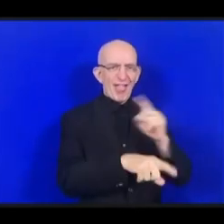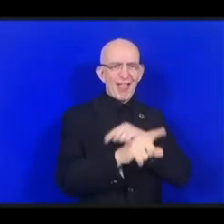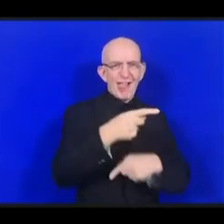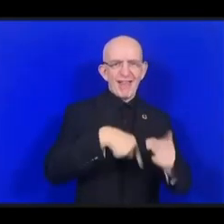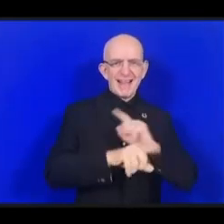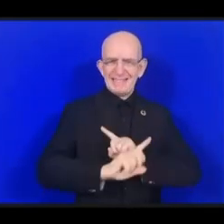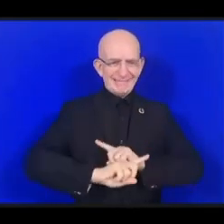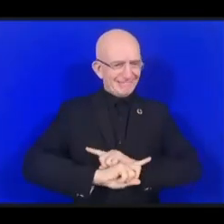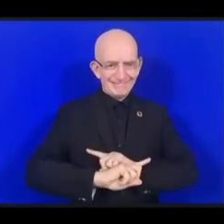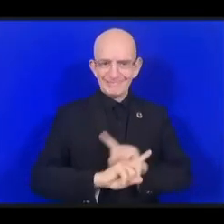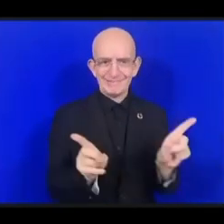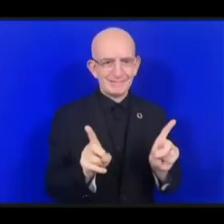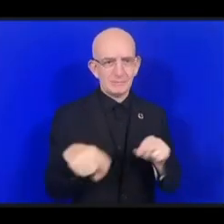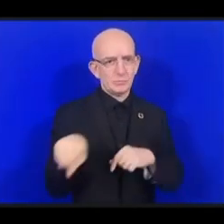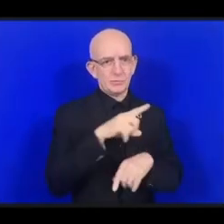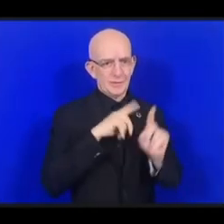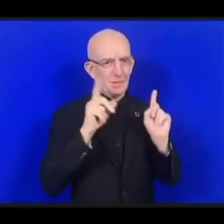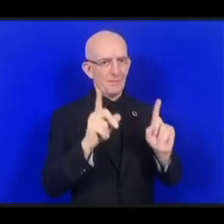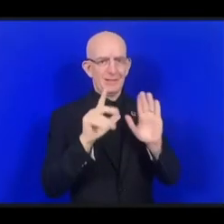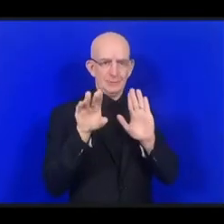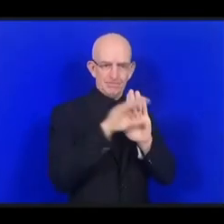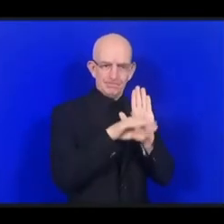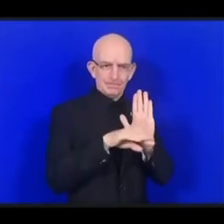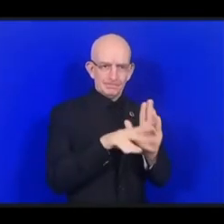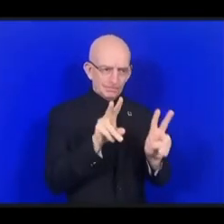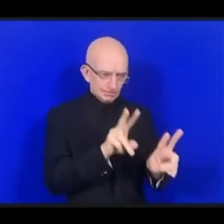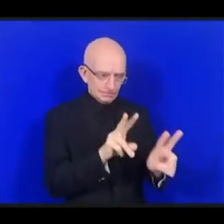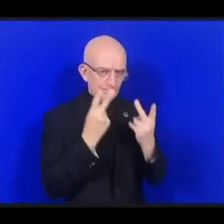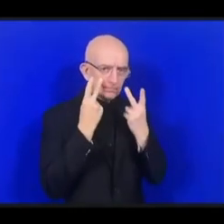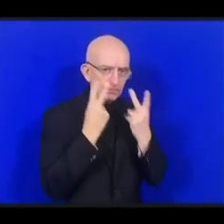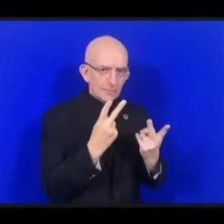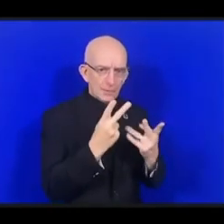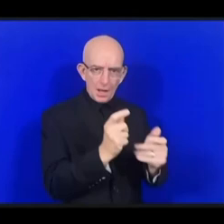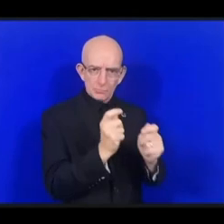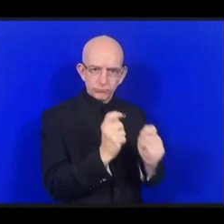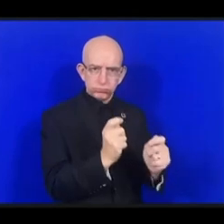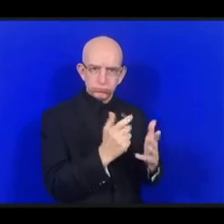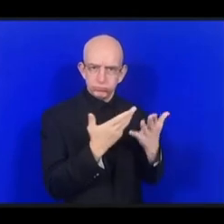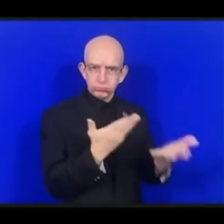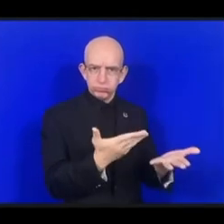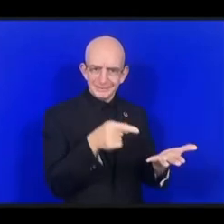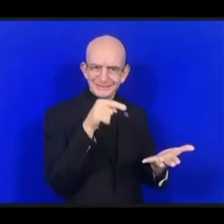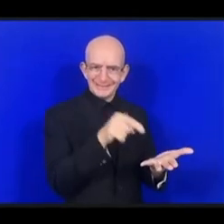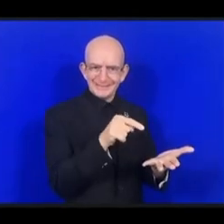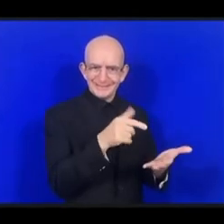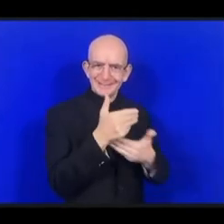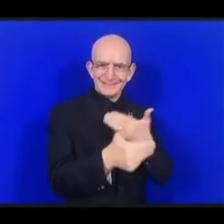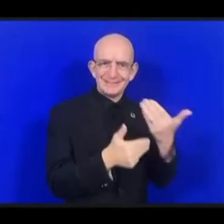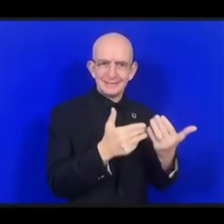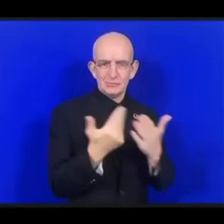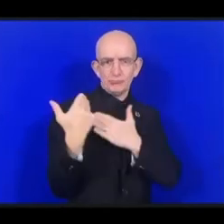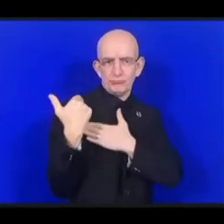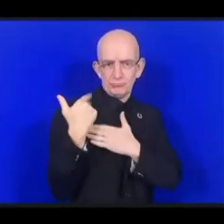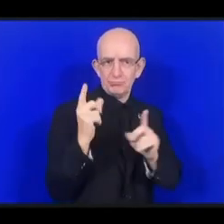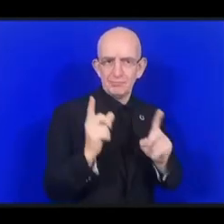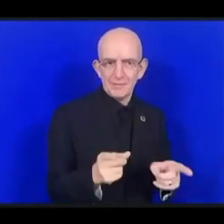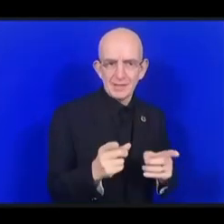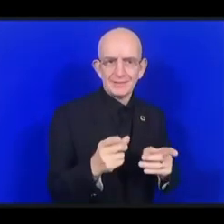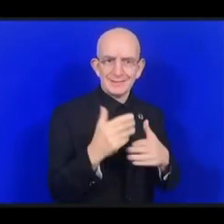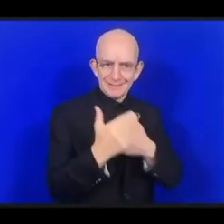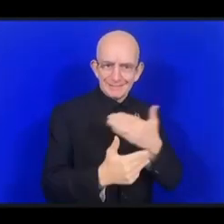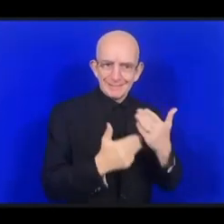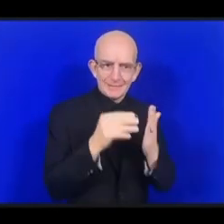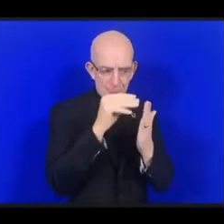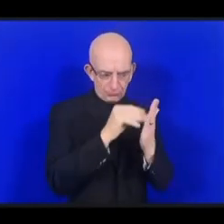や民間セクター国際機関市民社会組織をも含む全ての利害関係者との